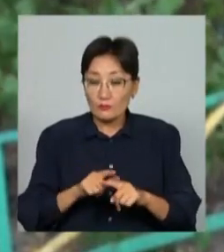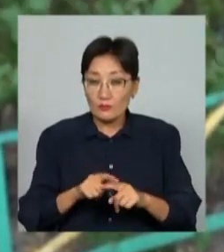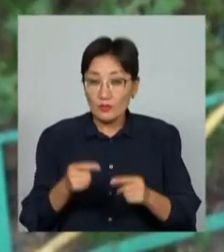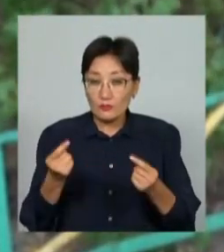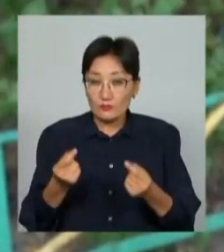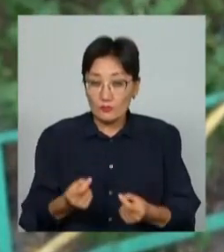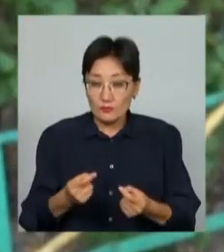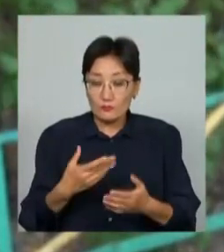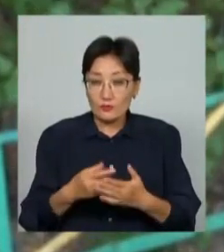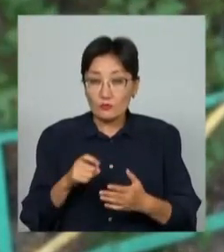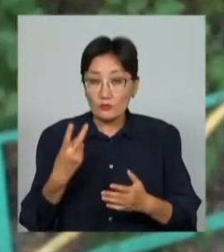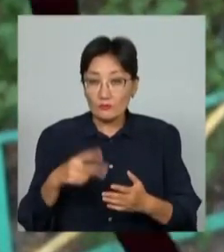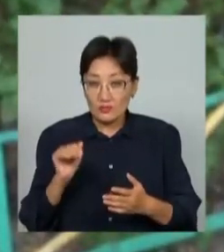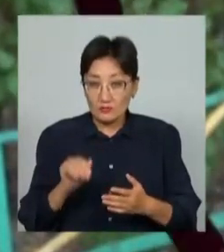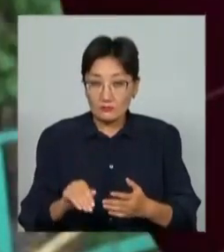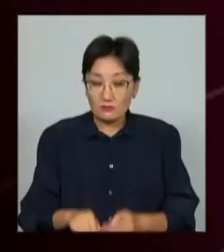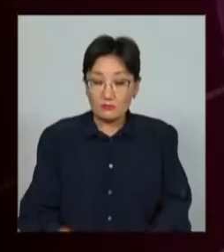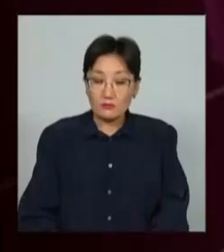дешево стоит, к примеру, 120 тысяч.